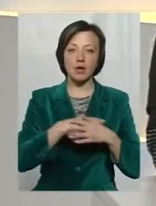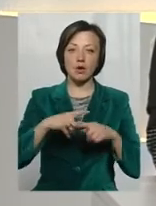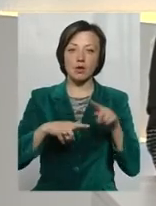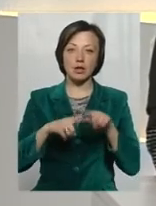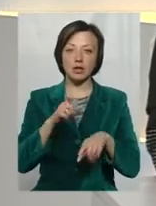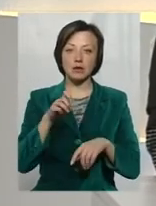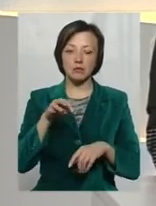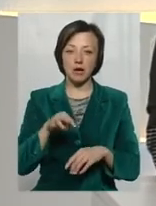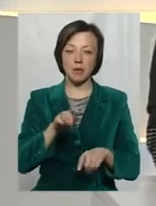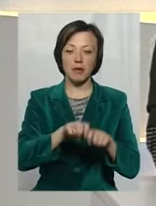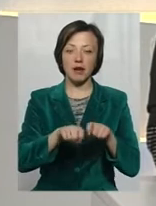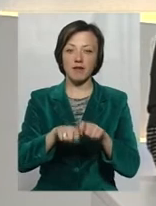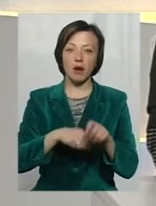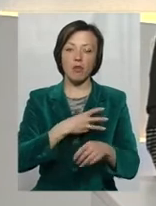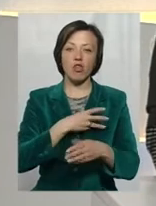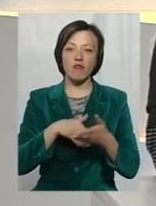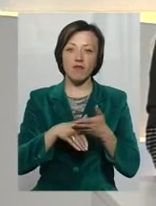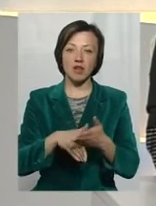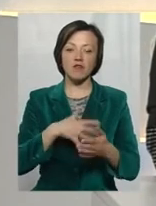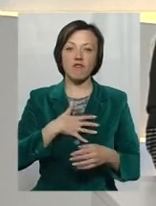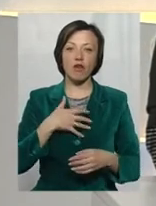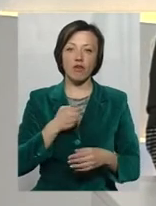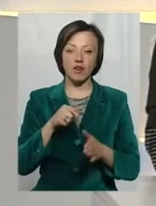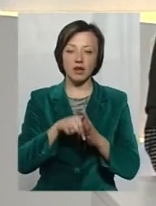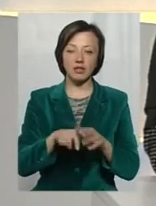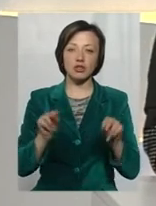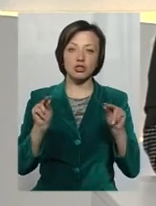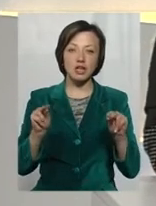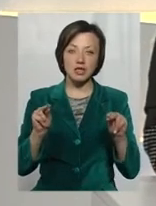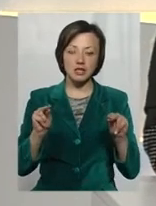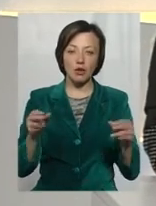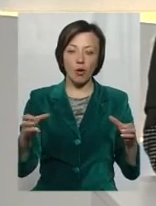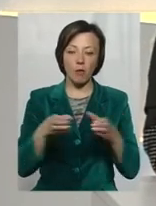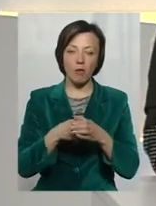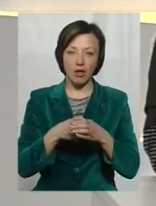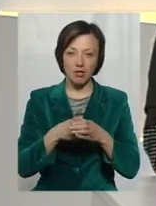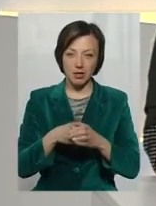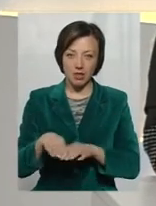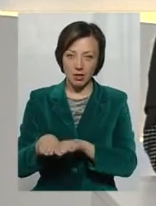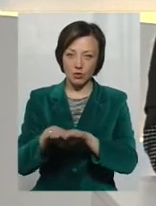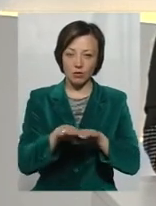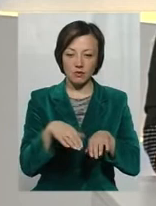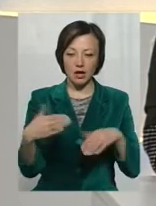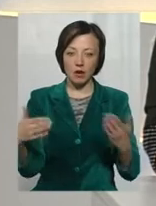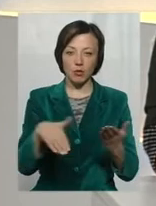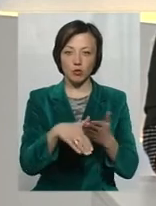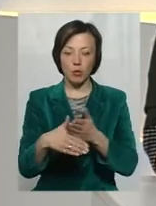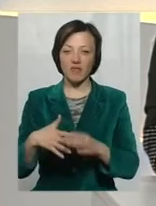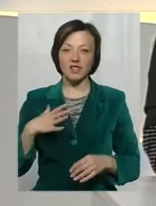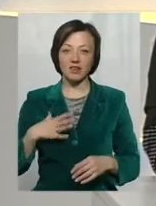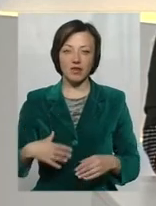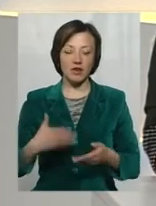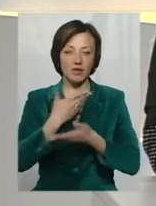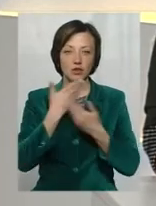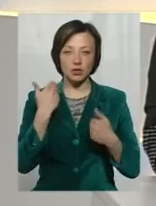перевірка мотивації та вольових якостей, чесність, командний дух, взаємодопомога, витривалість, відсутність